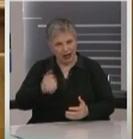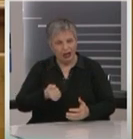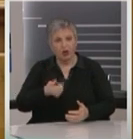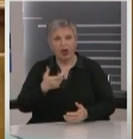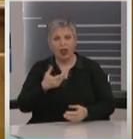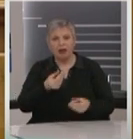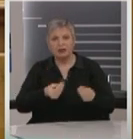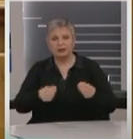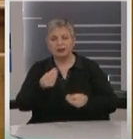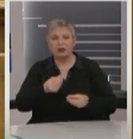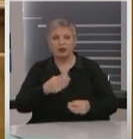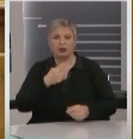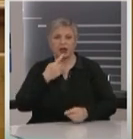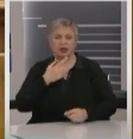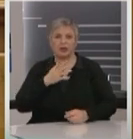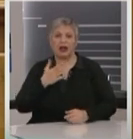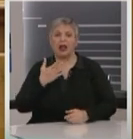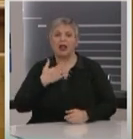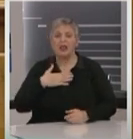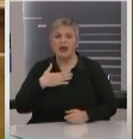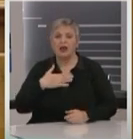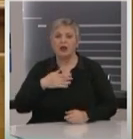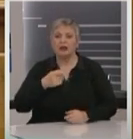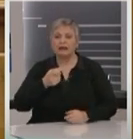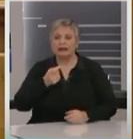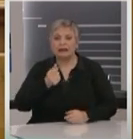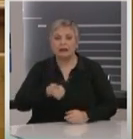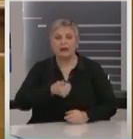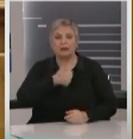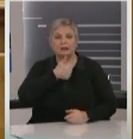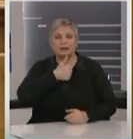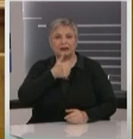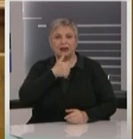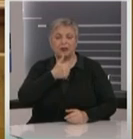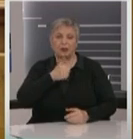Μητσοτάκης. Όμως θέλω κάποια πράγματα να υποθούν, κύριε Πρόεδρε, δώστε μια μικρή ανοχή.